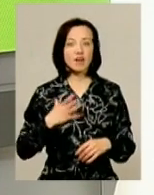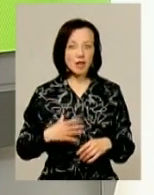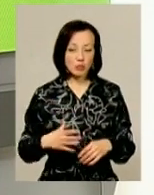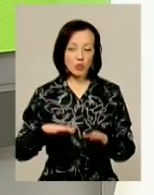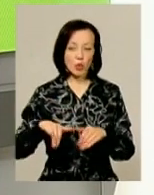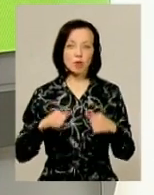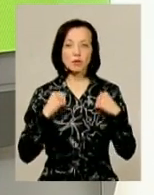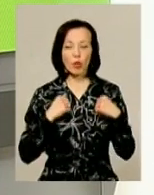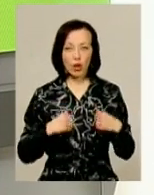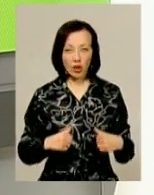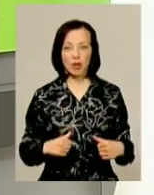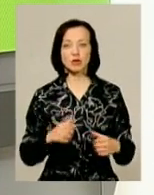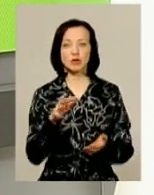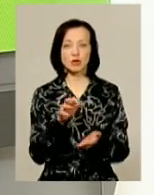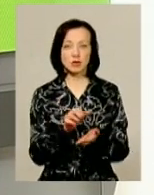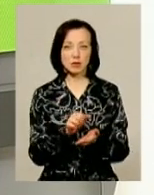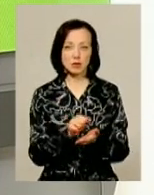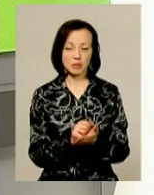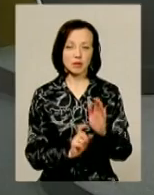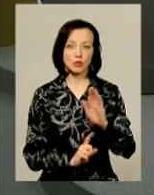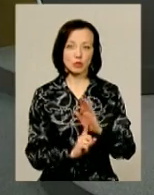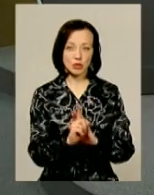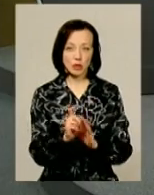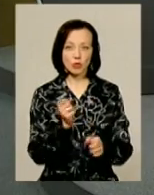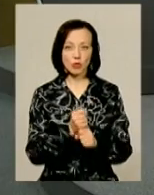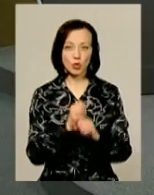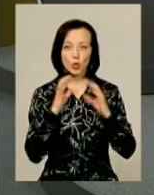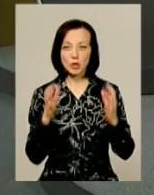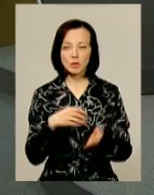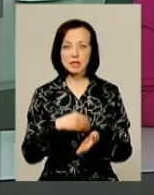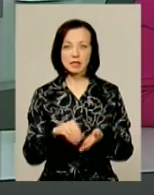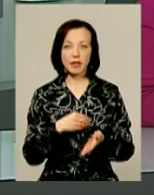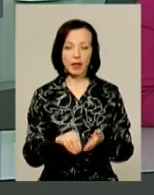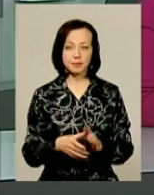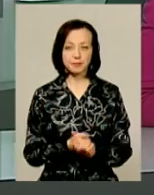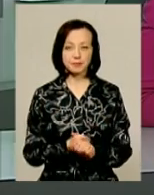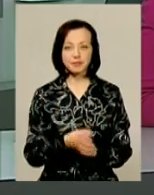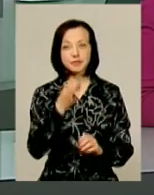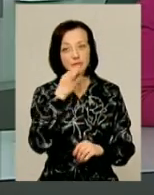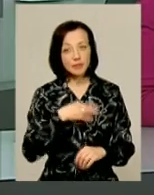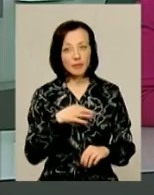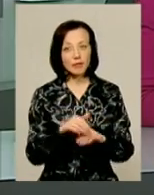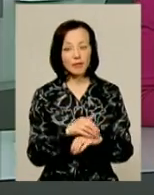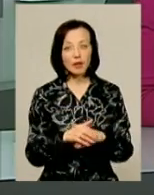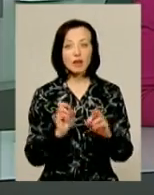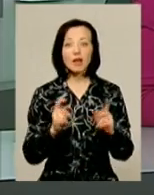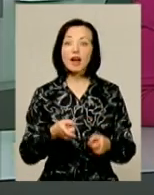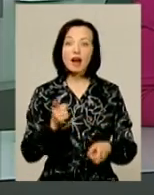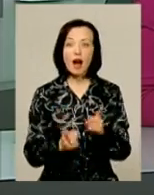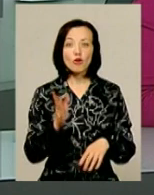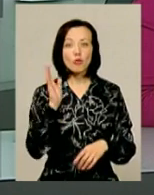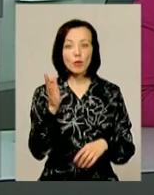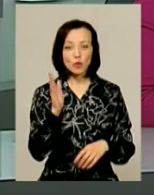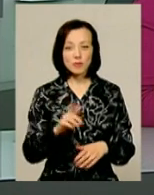і потім спокійно розпочинати знову ж роботу, утримувати свиней. А скажіть, будь ласка, наскільки реально в